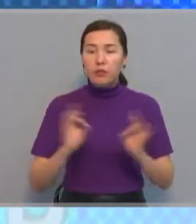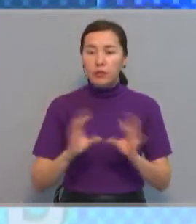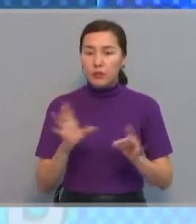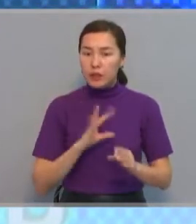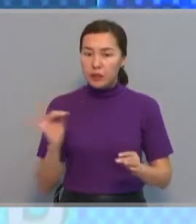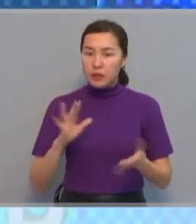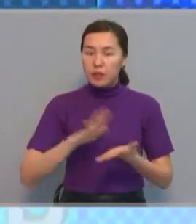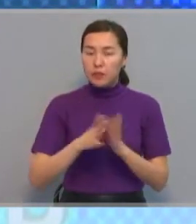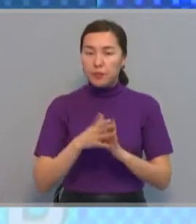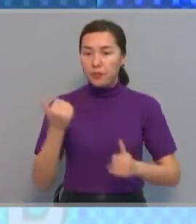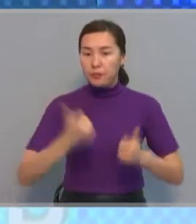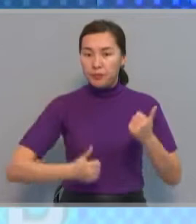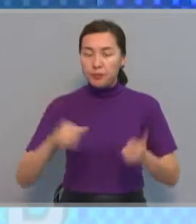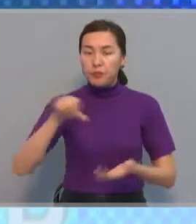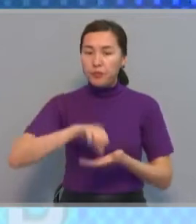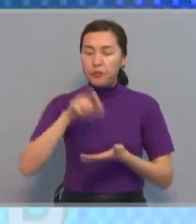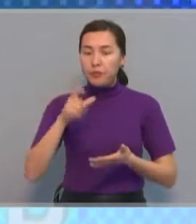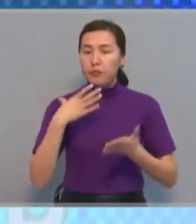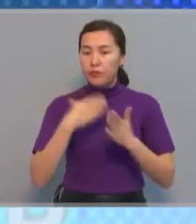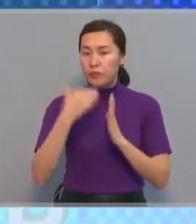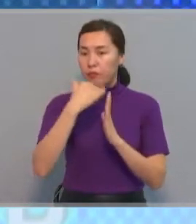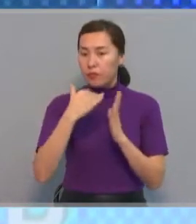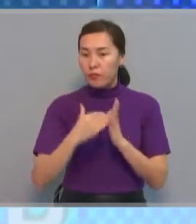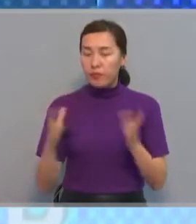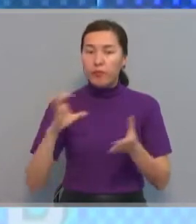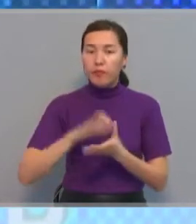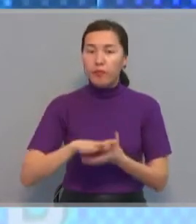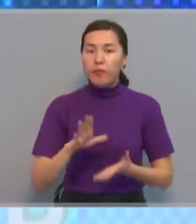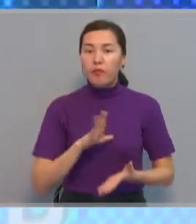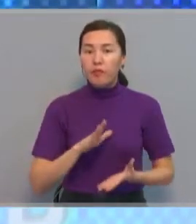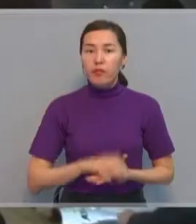тыңдады. Сондай-ақ саяси додаға қатысушылар өз бағдарламаларын таныстырды.